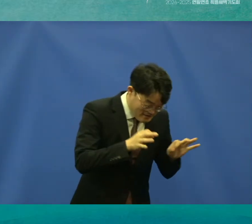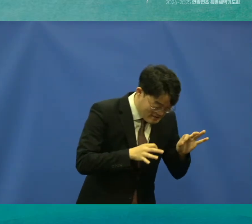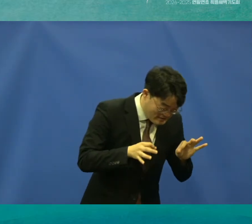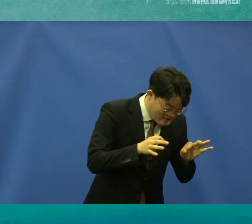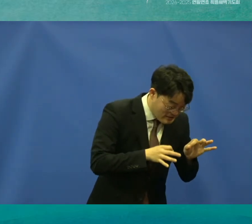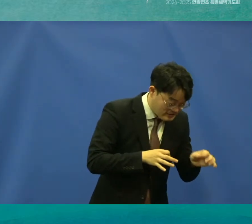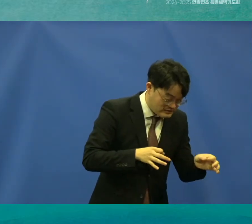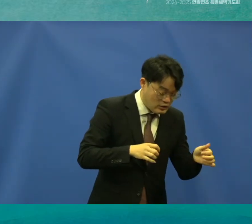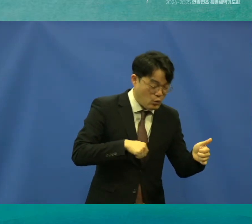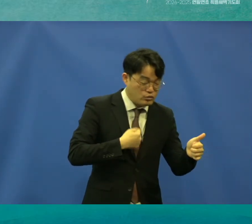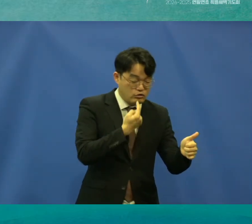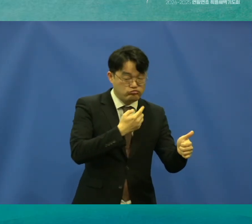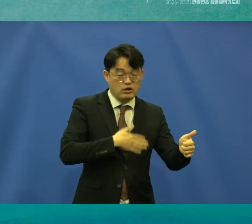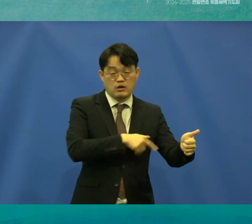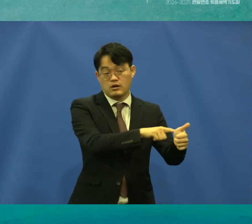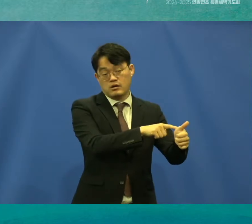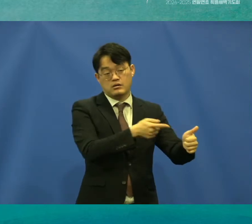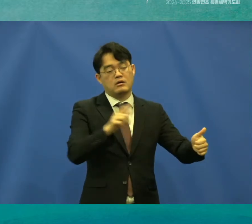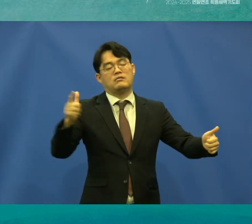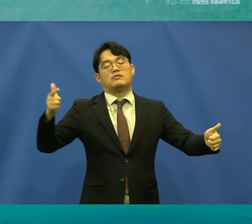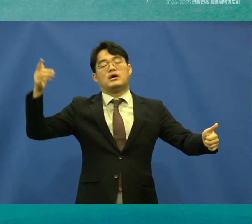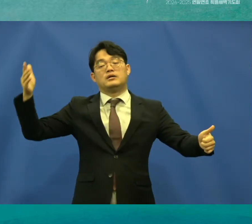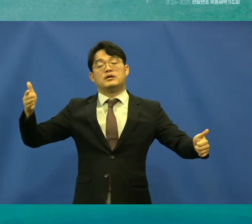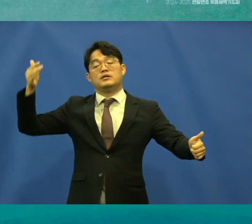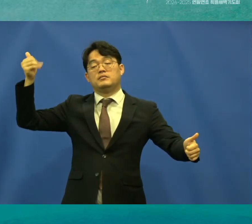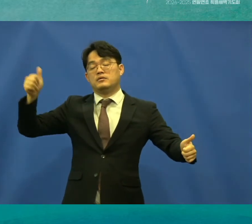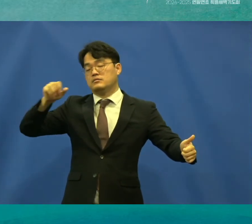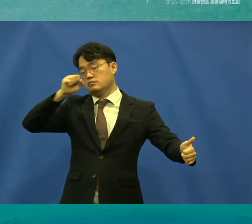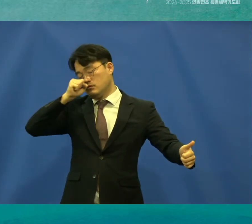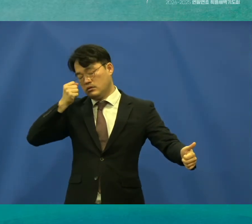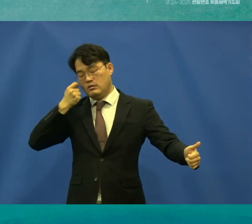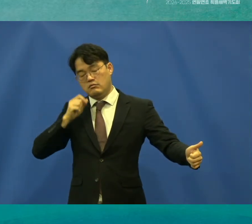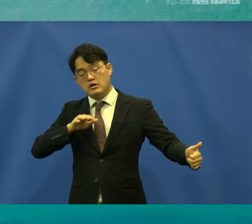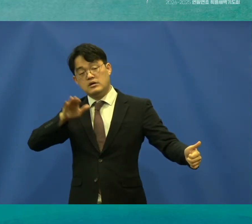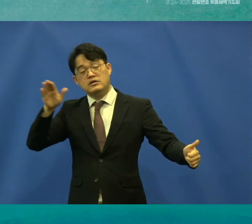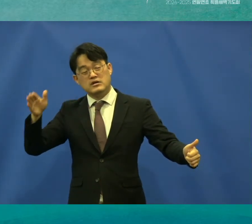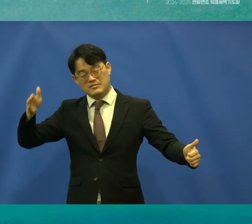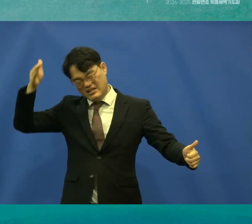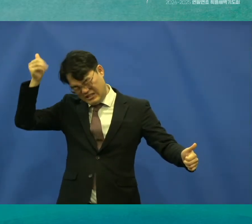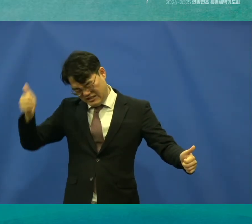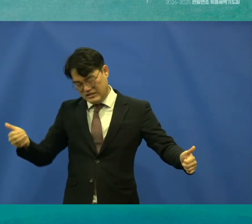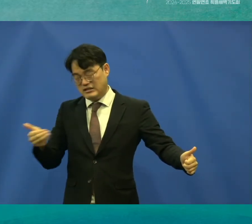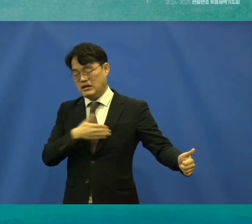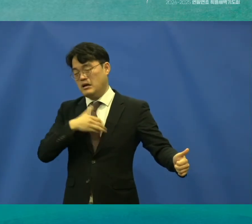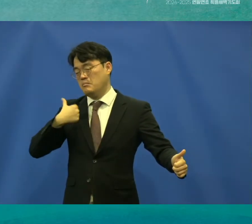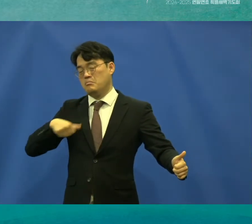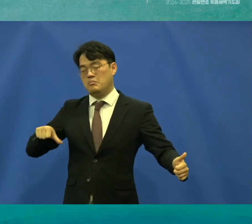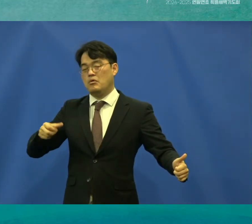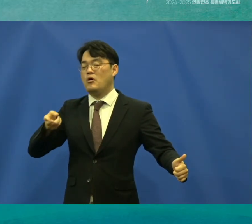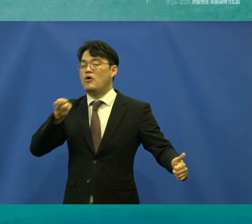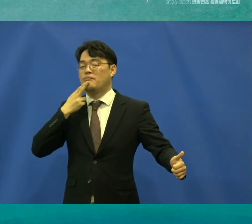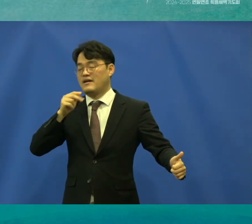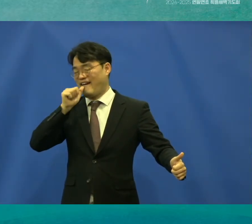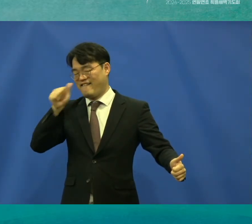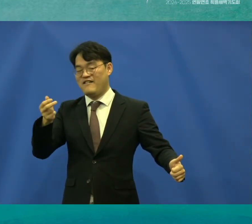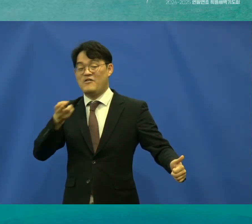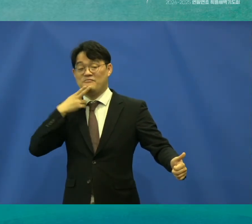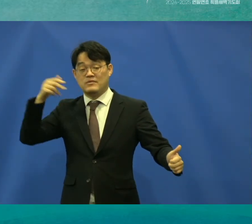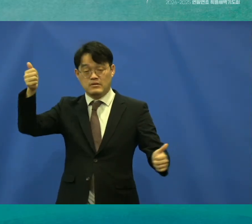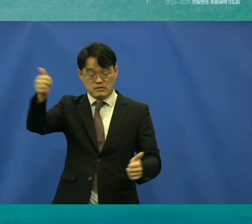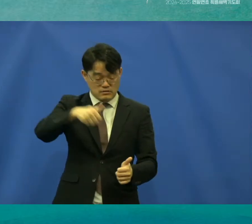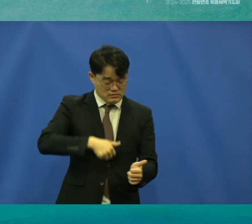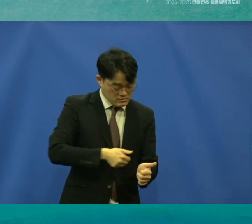요나를 끝내 내버려 두지 아니하시고 당신의 백성으로, 당신의 종으로 이끌어 세우시고야 마시는 하나님.